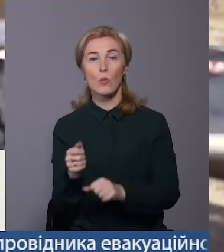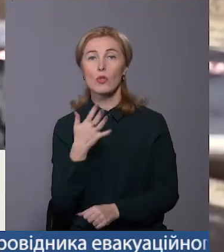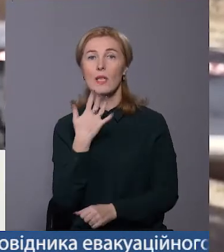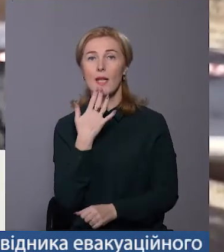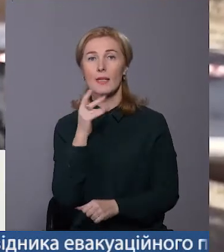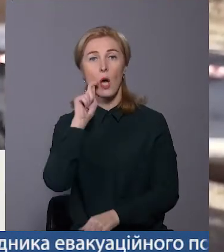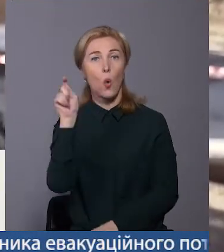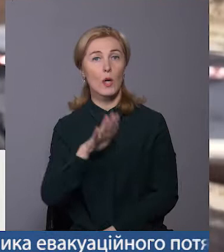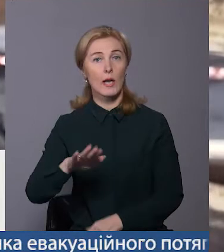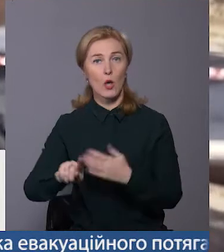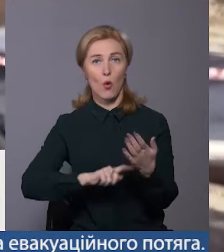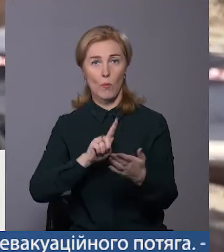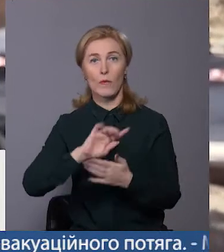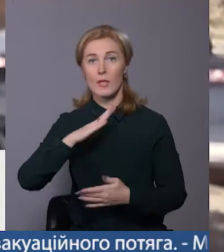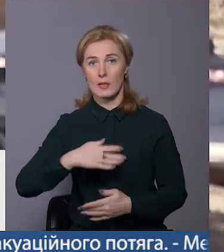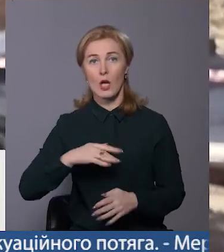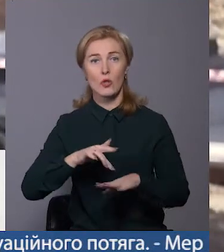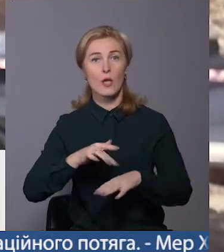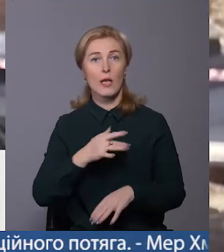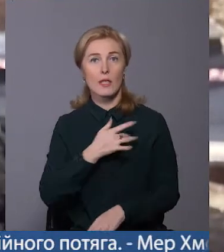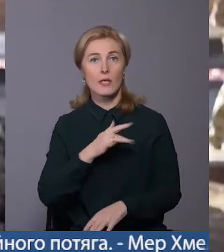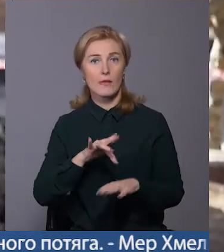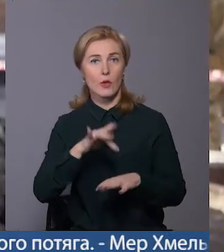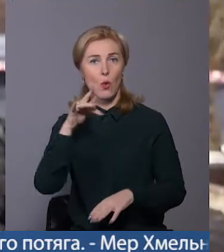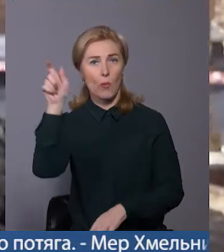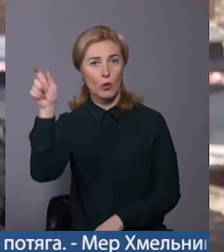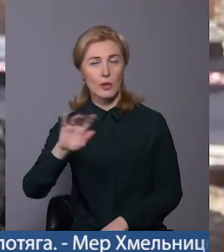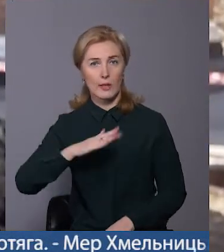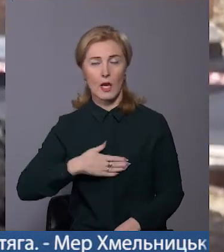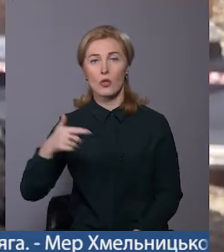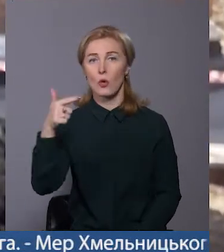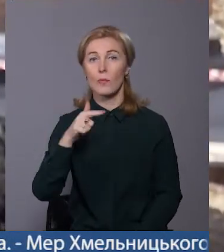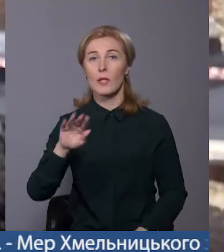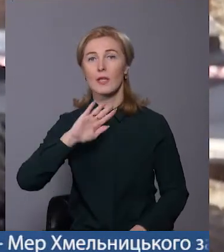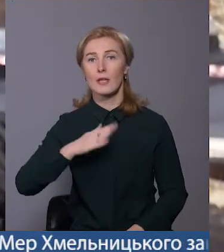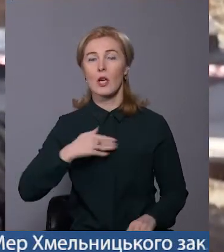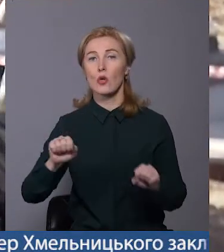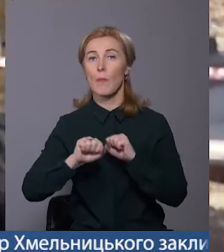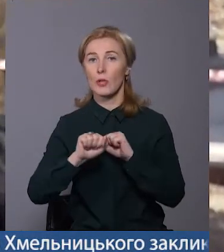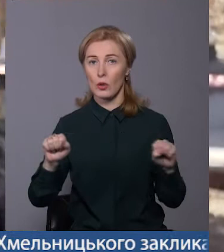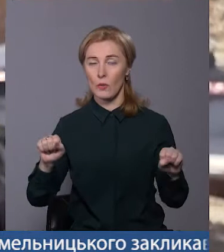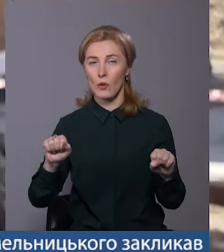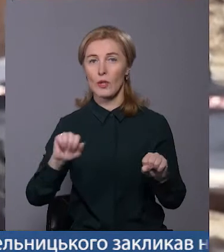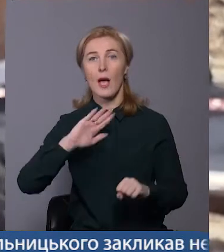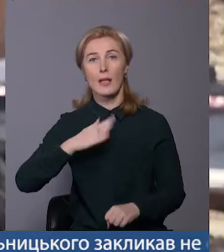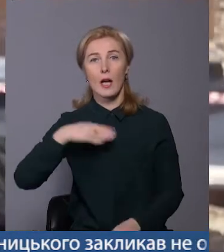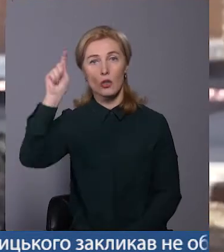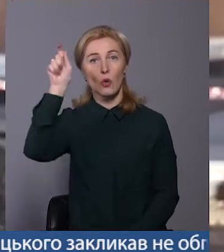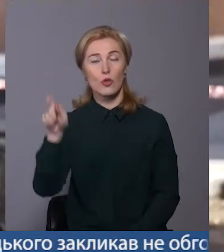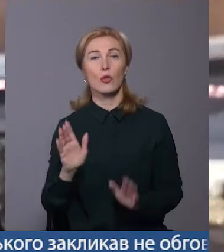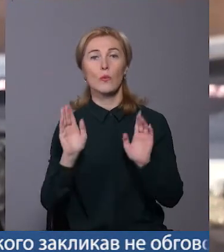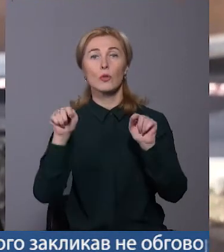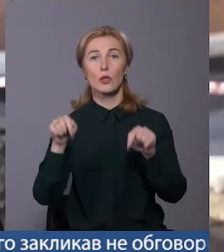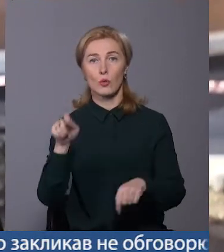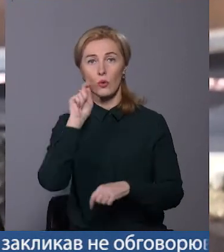Обов'язок нашого свідомої людини, нашого громадянина, нашого патріота, нашого кінець кінцем чоловіка бути тут в